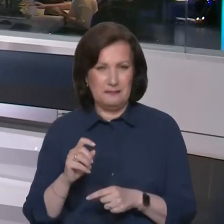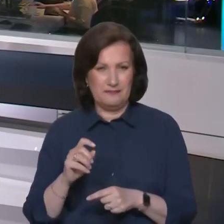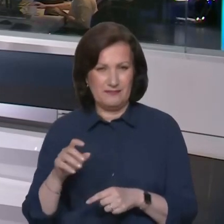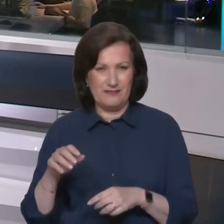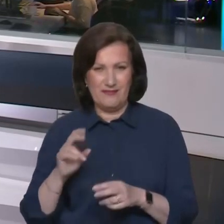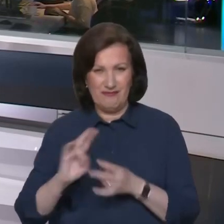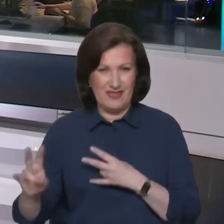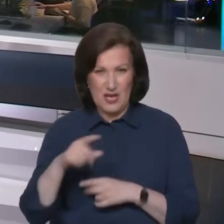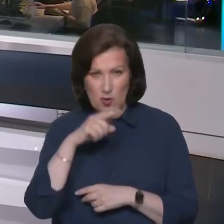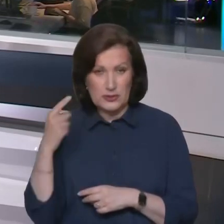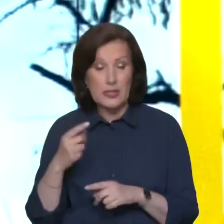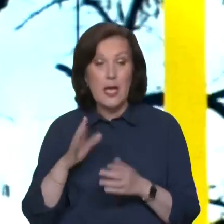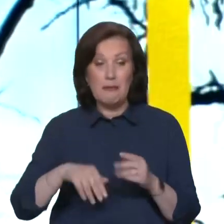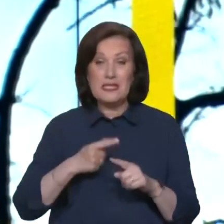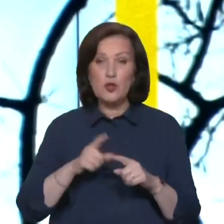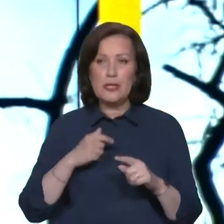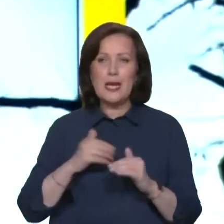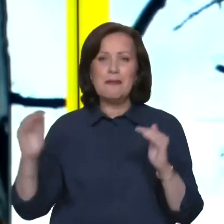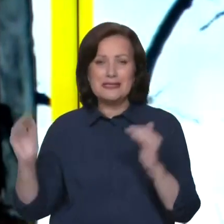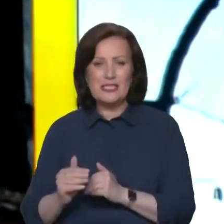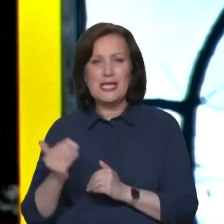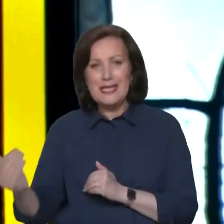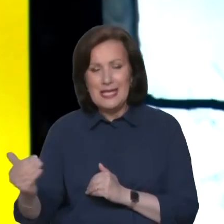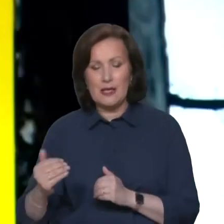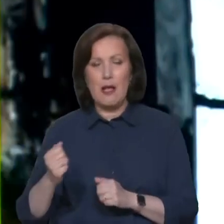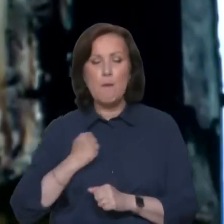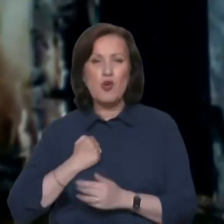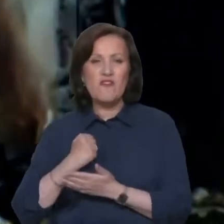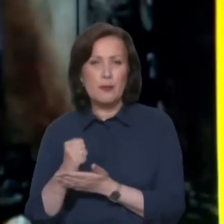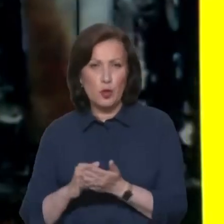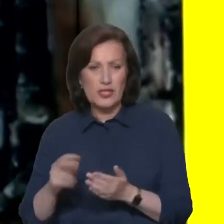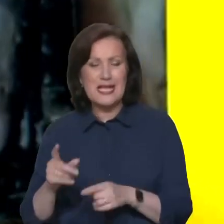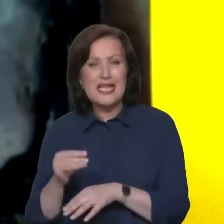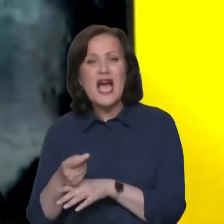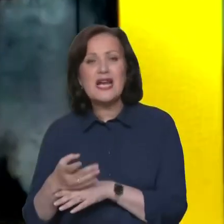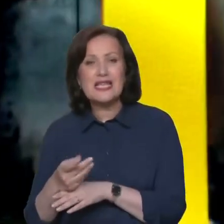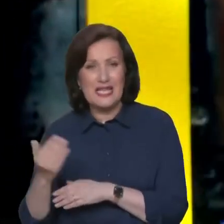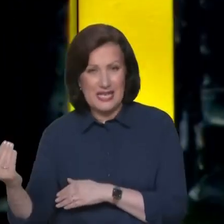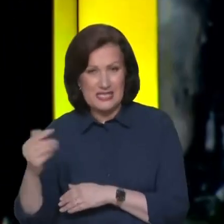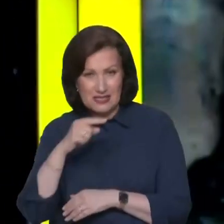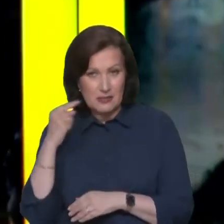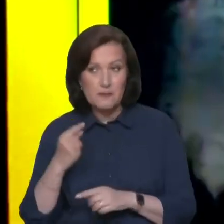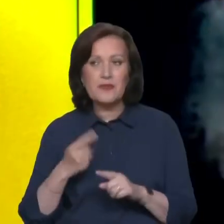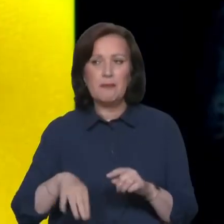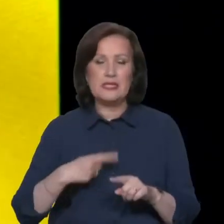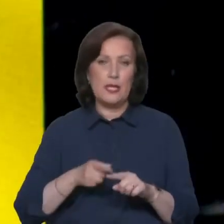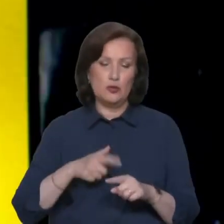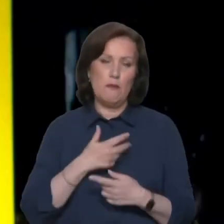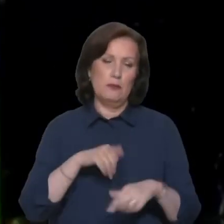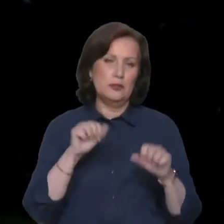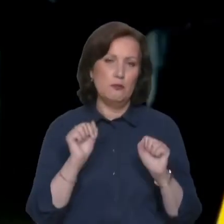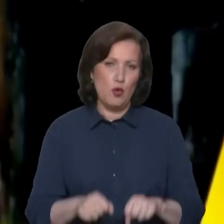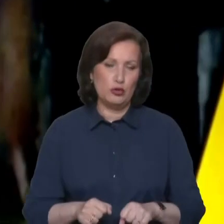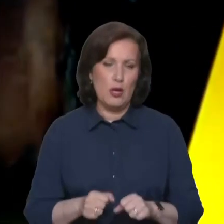от лише після того, як ми понизимо їхній загальний бойовий потенціал, в тому числі артилерійський потенціал, от після того ми